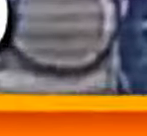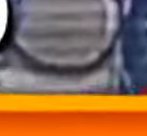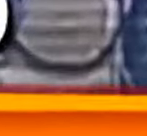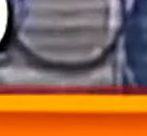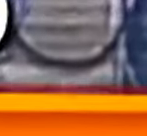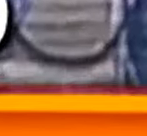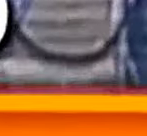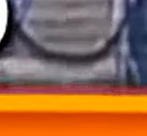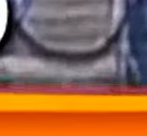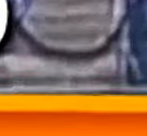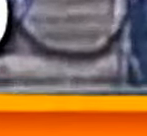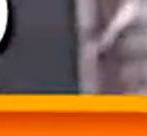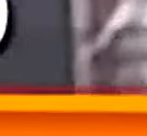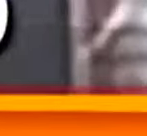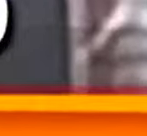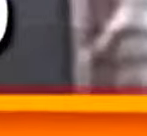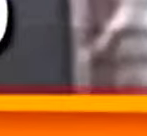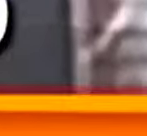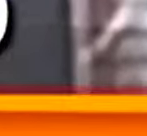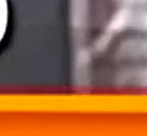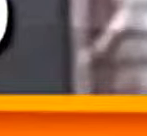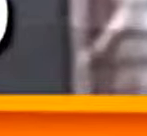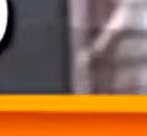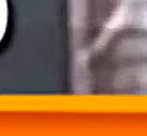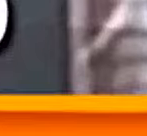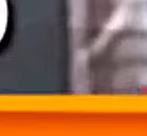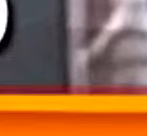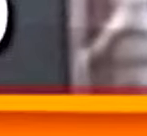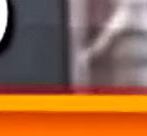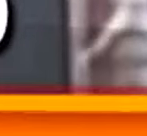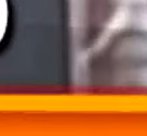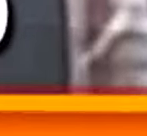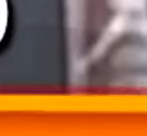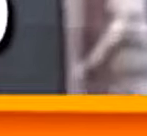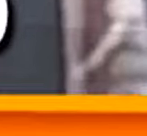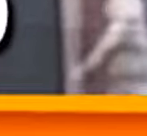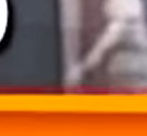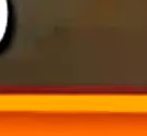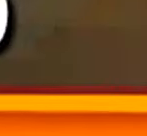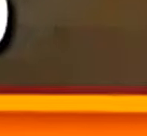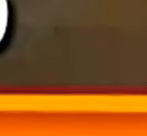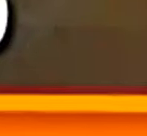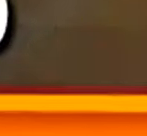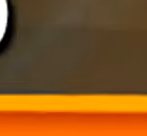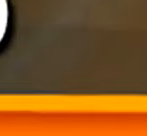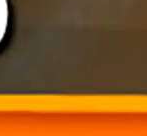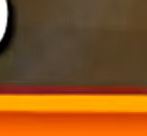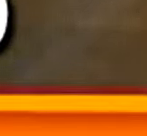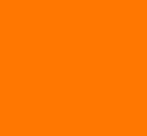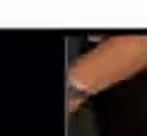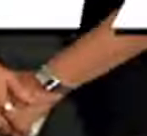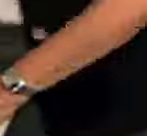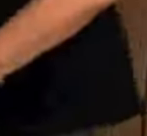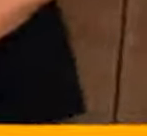Sa pool sa CCTV, tatlong notorious na holdapper ng mga vape shop sa Valenzuela, arestado.